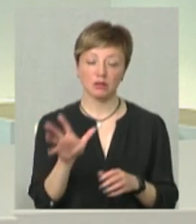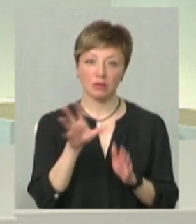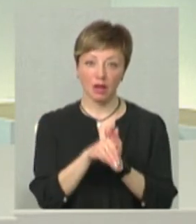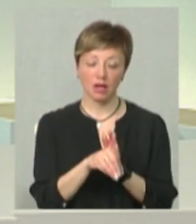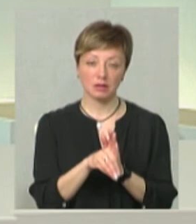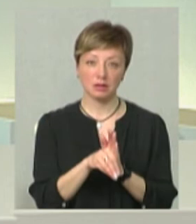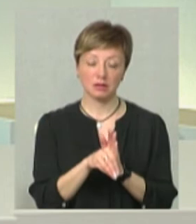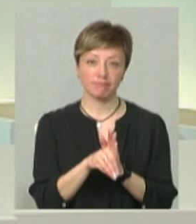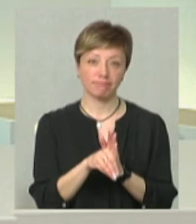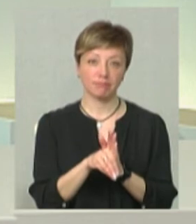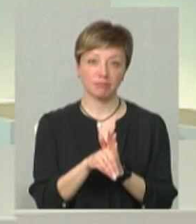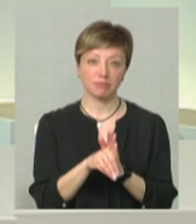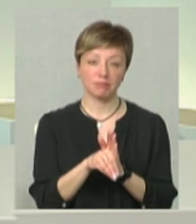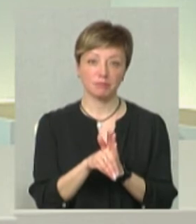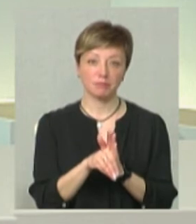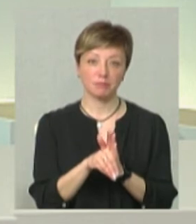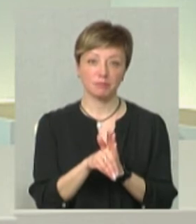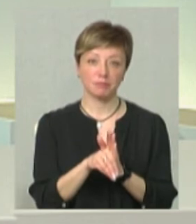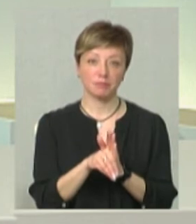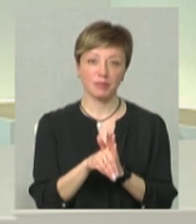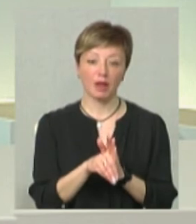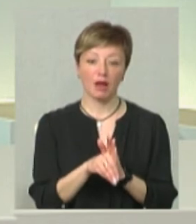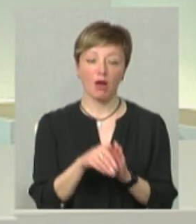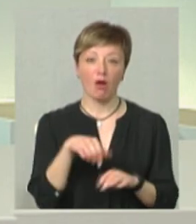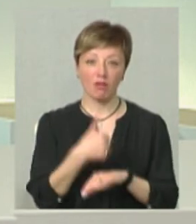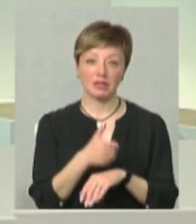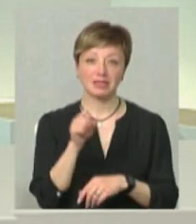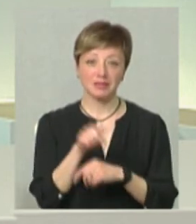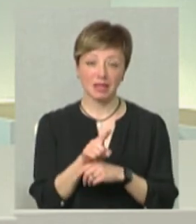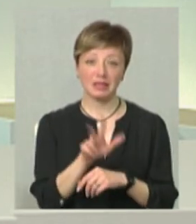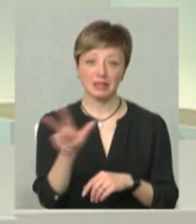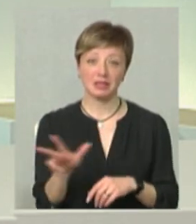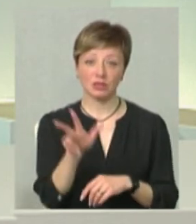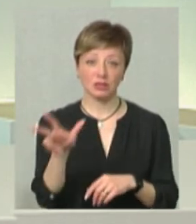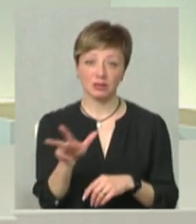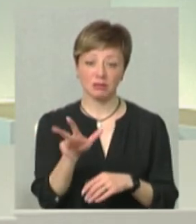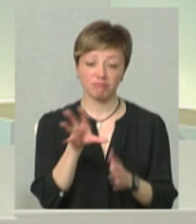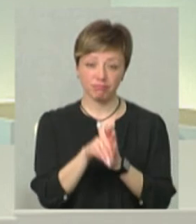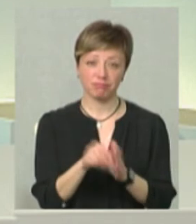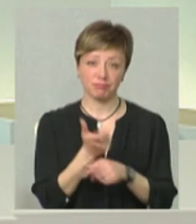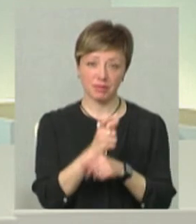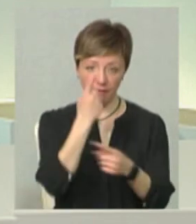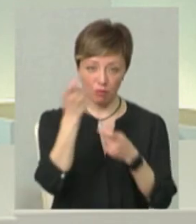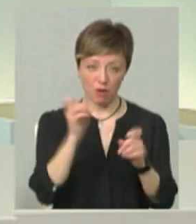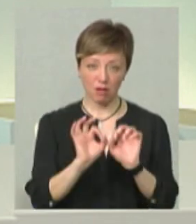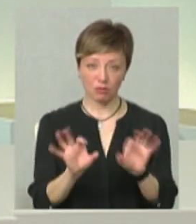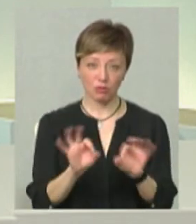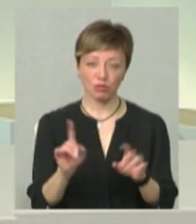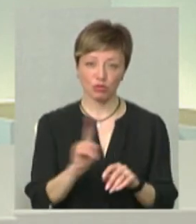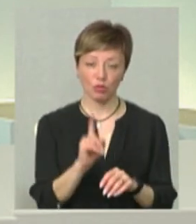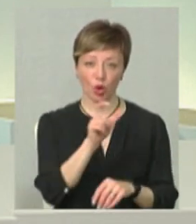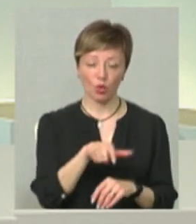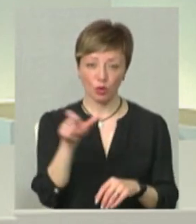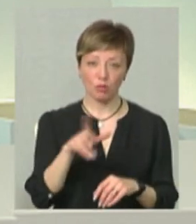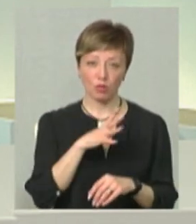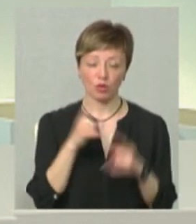вкласти в 3... Тобто в нас, перед нами стоїть зараз задача в 3 години вкласти максимальну інформацію для того, щоб